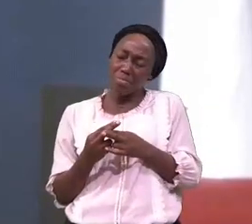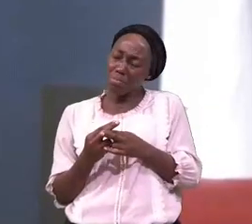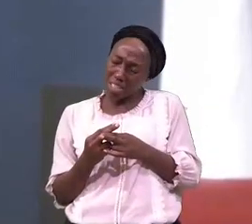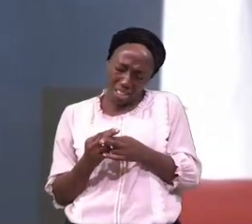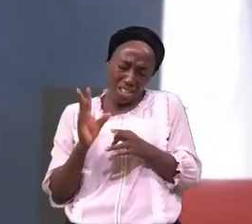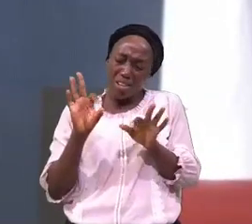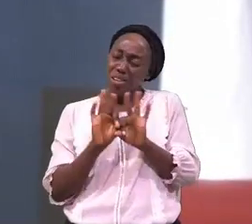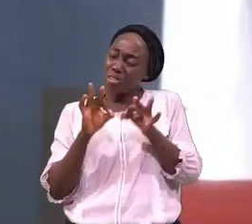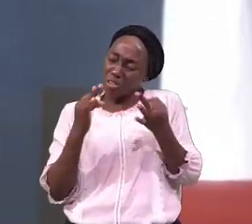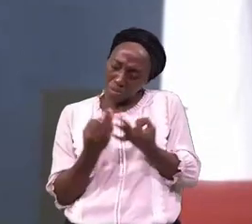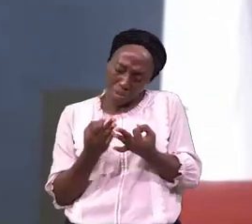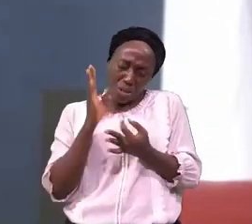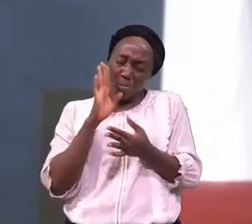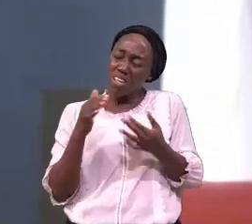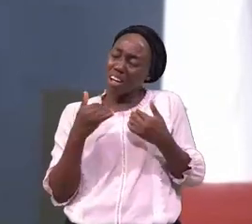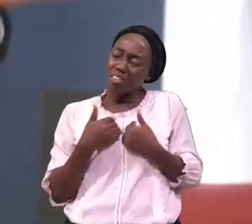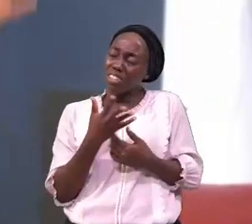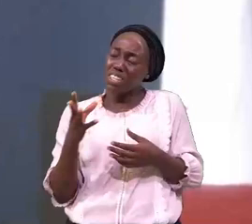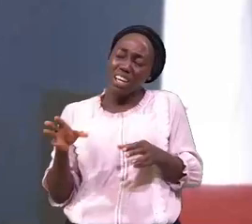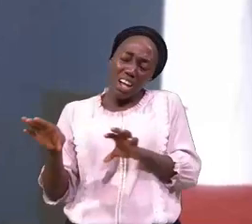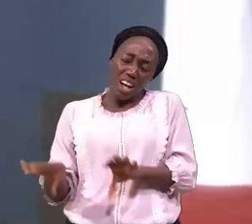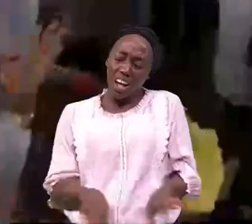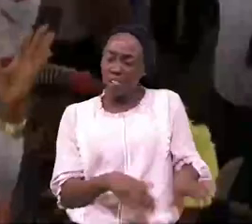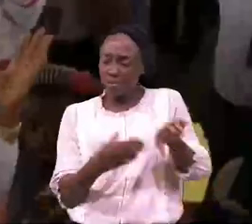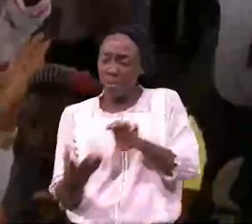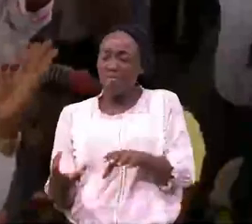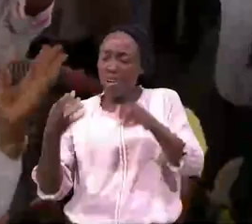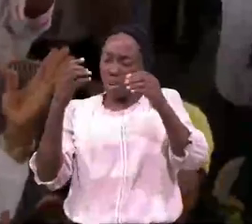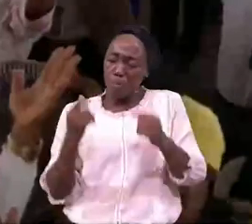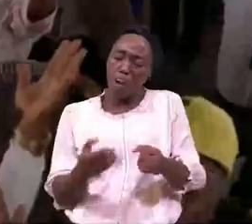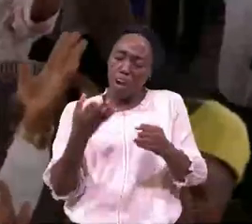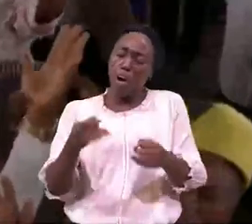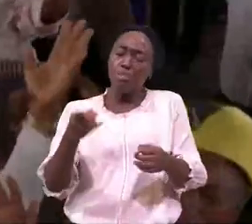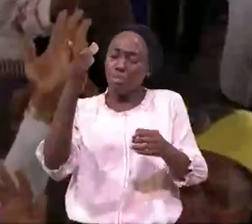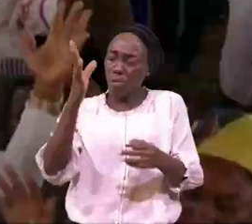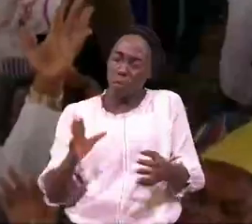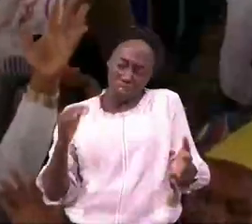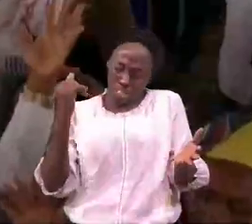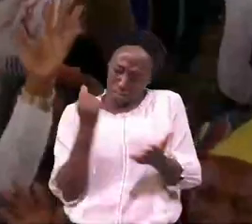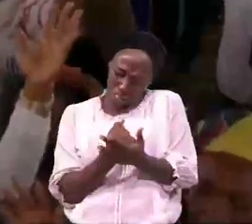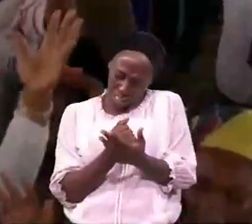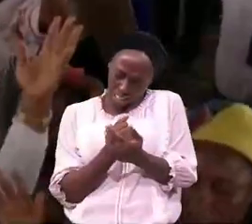Ta famille va expérimenter l'effusion de la puissance de Dieu.